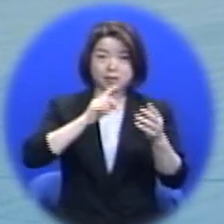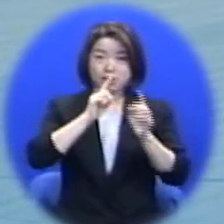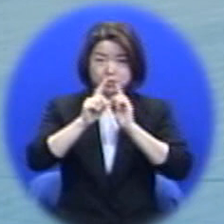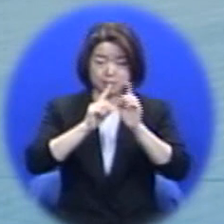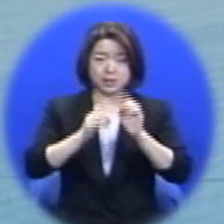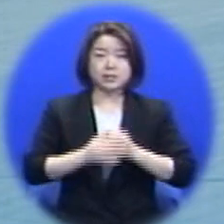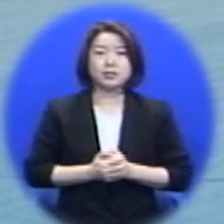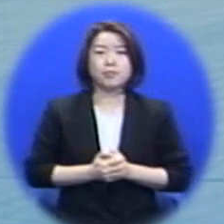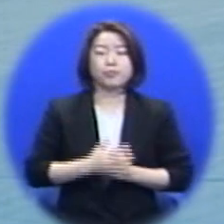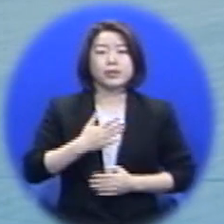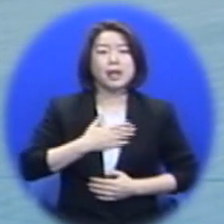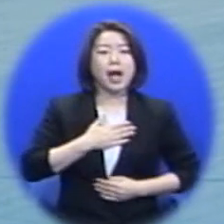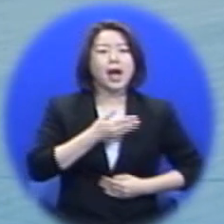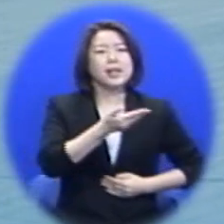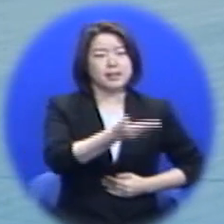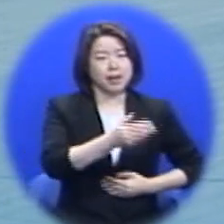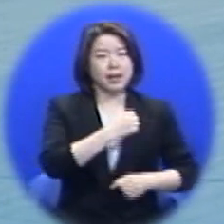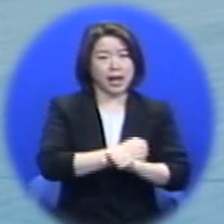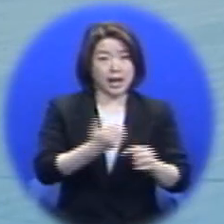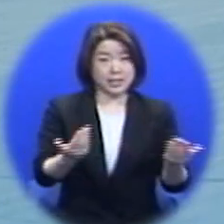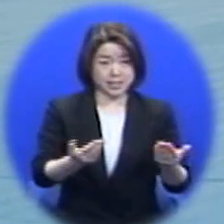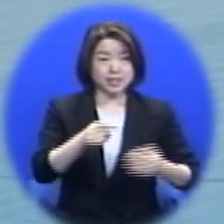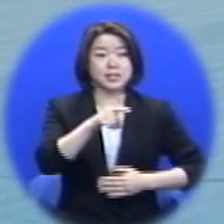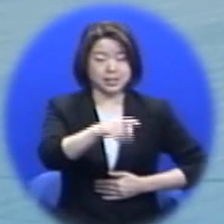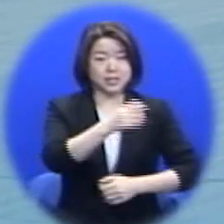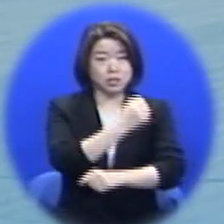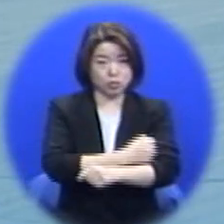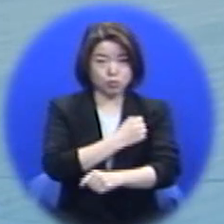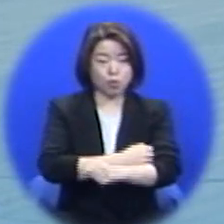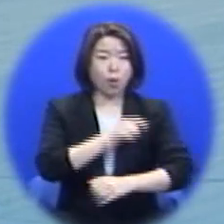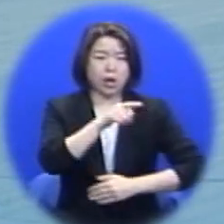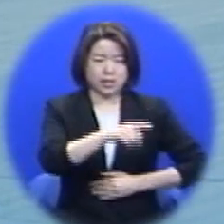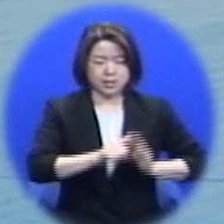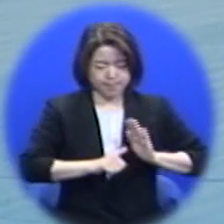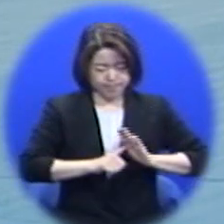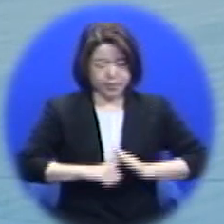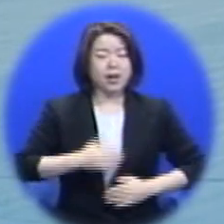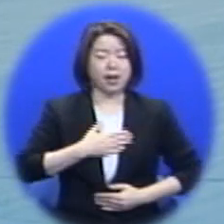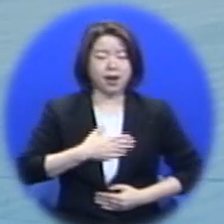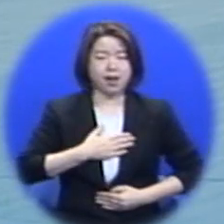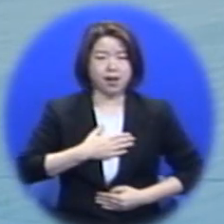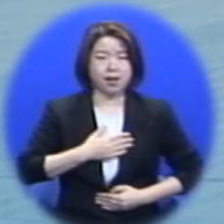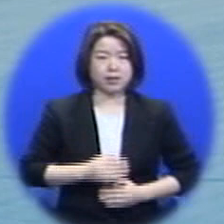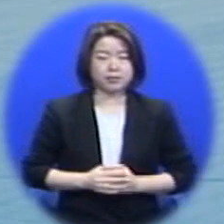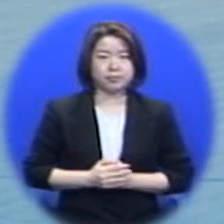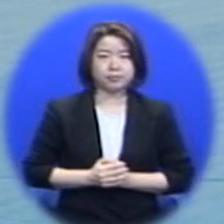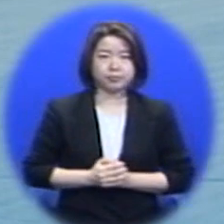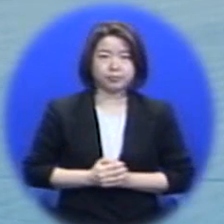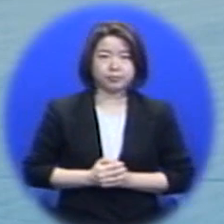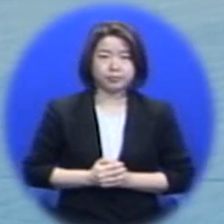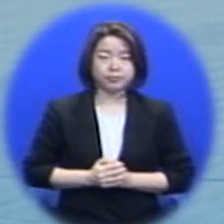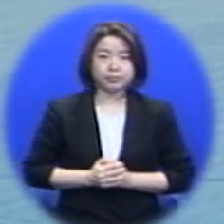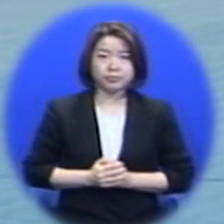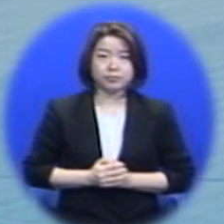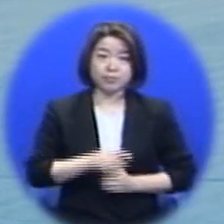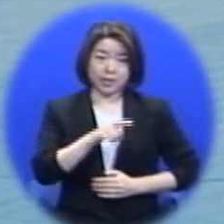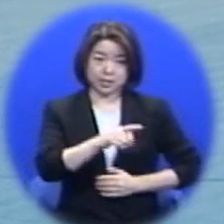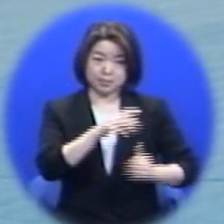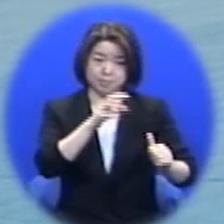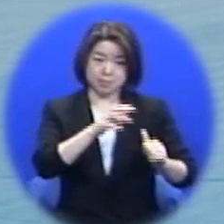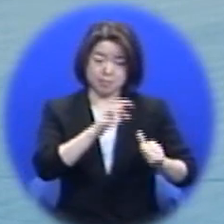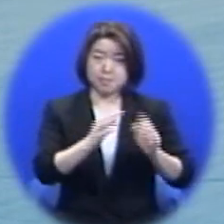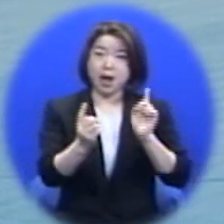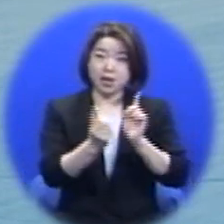말씀합니다. 나는 내가 한 일과 내 수고와 내 인내를 알고 있다. 그